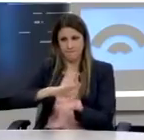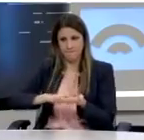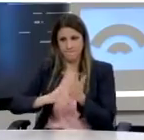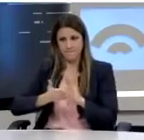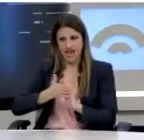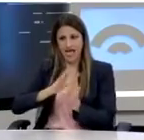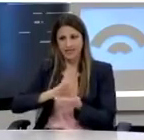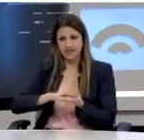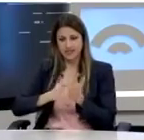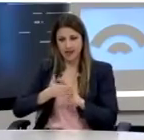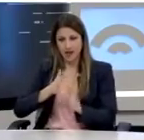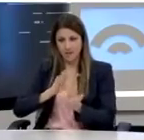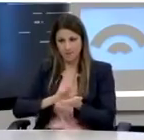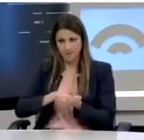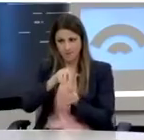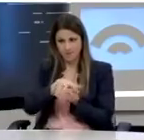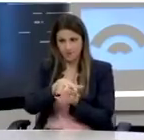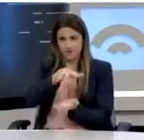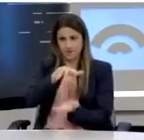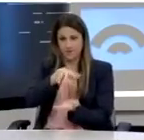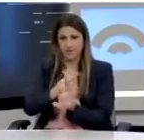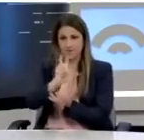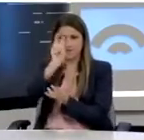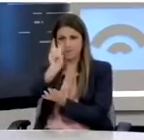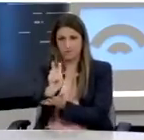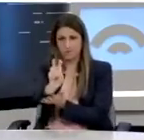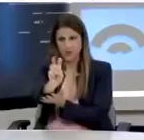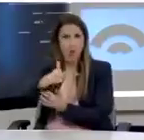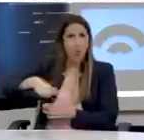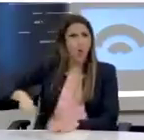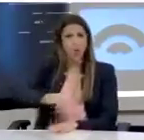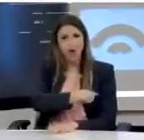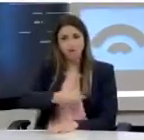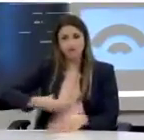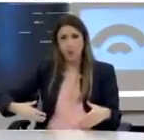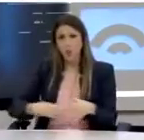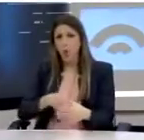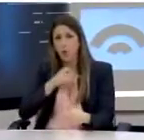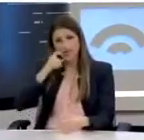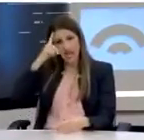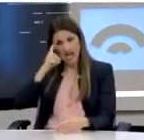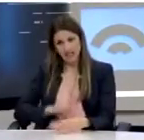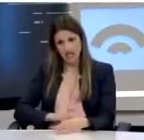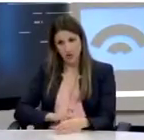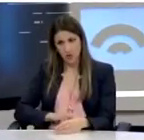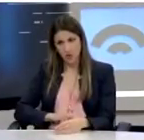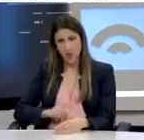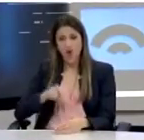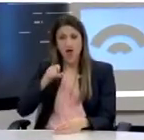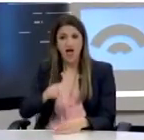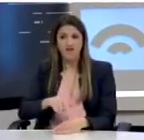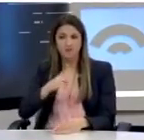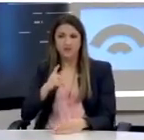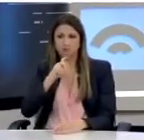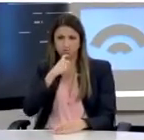επειδή αυτά δεν έχουν αποχαρακτηριστεί, να είναι προς γνώση των αρχηγών των κομμάτων και όχι στο σύνολο των βουλευτών.